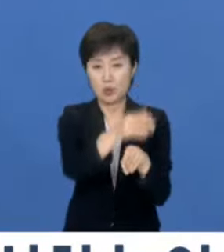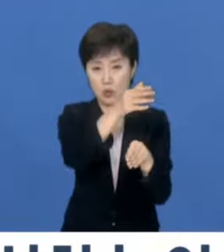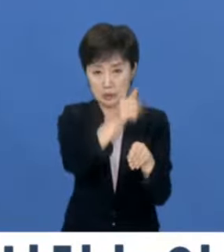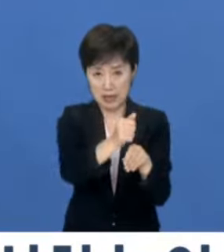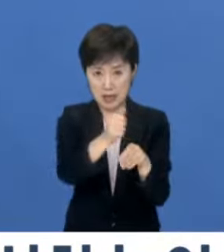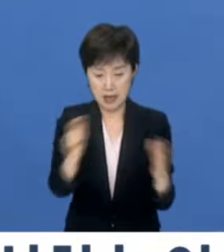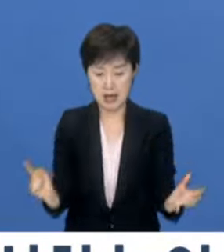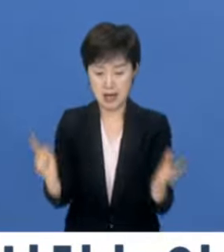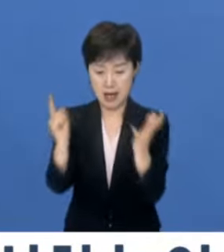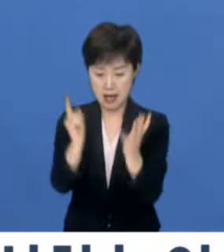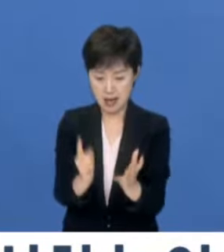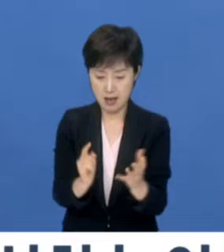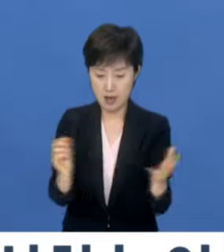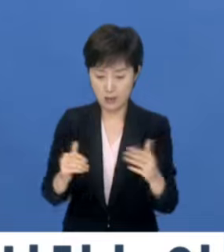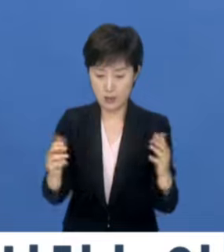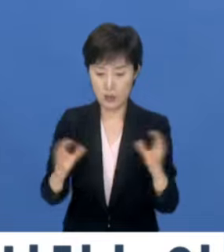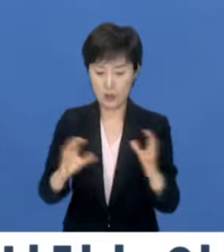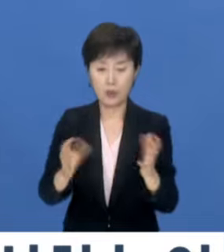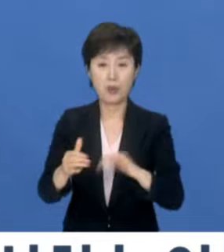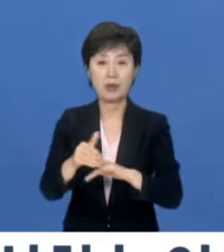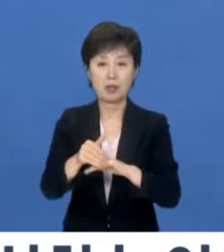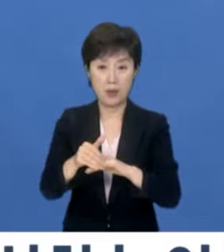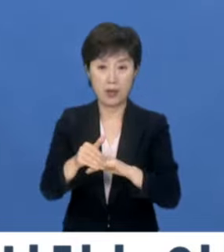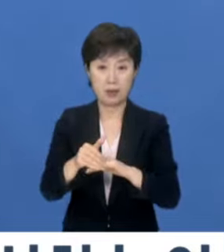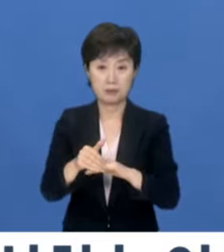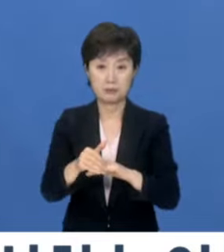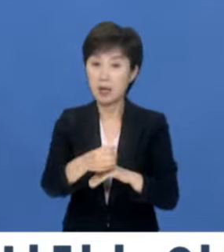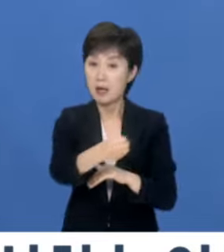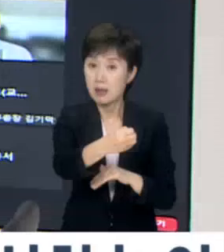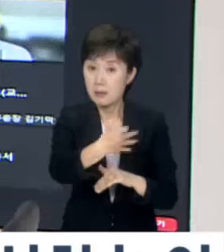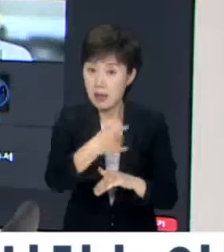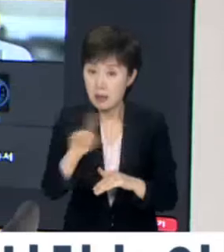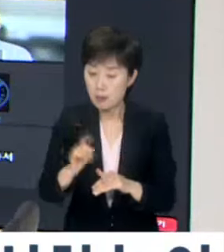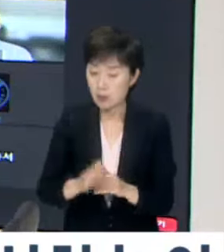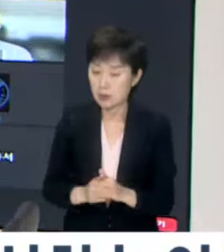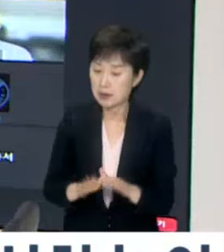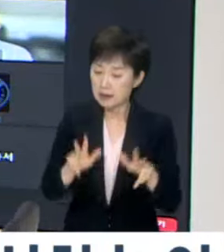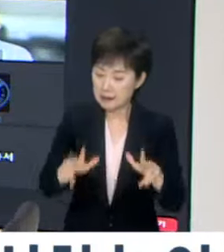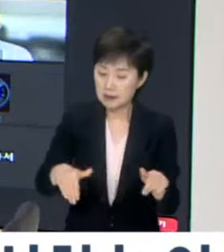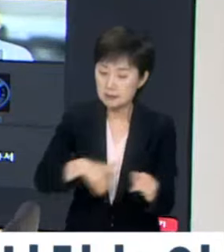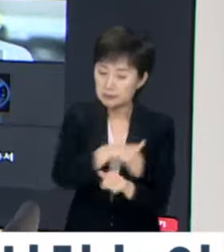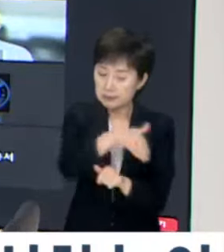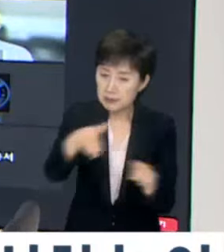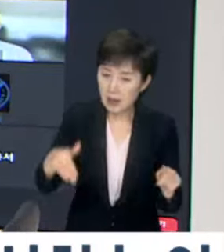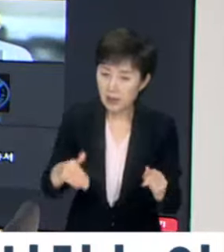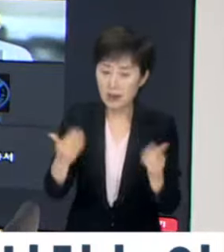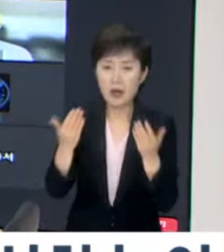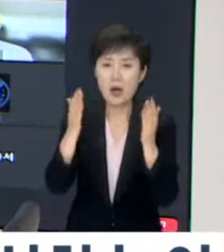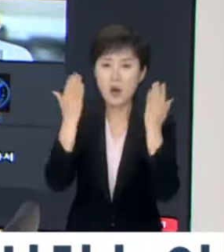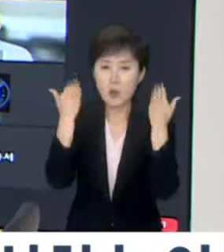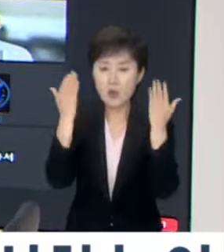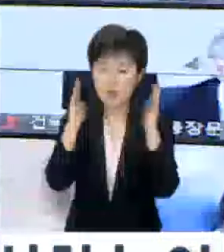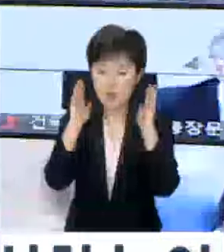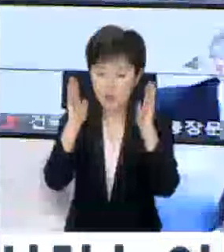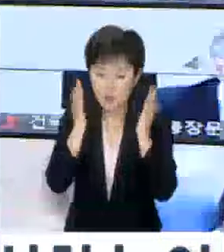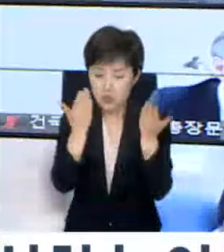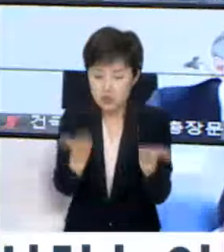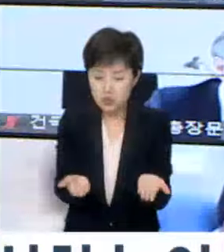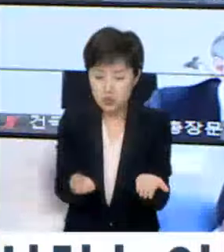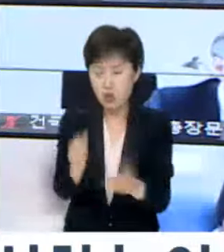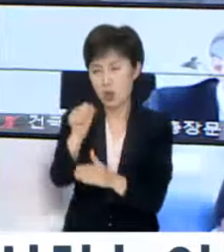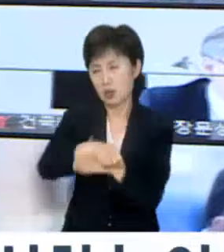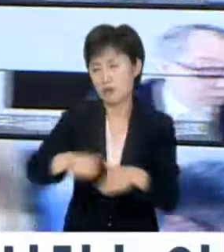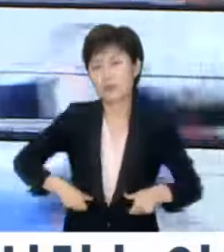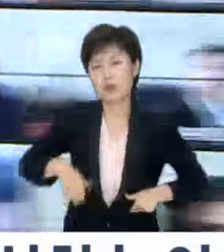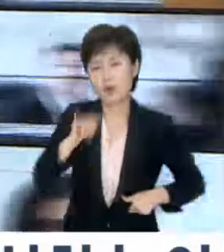오늘 면담하는 자리를 갔습니다 총장들은이 자리에서 현실적으로 학생들의 유급과 휴학이 불가피한 상황 속에 향후